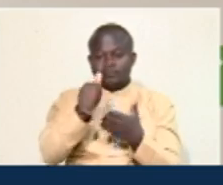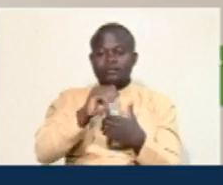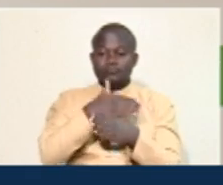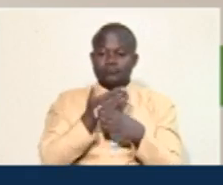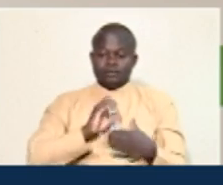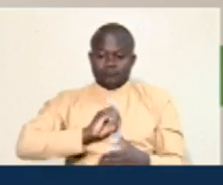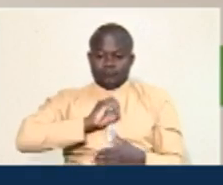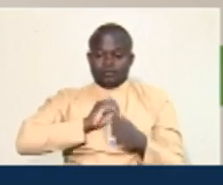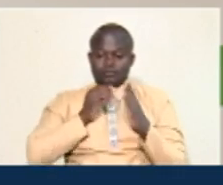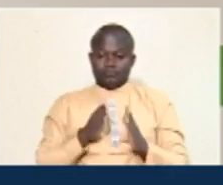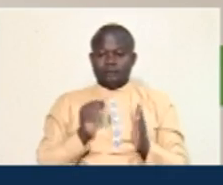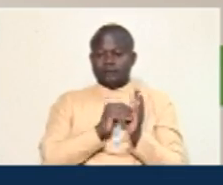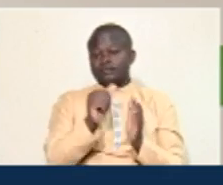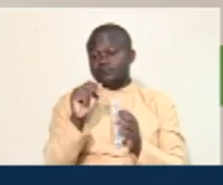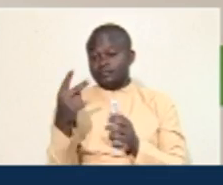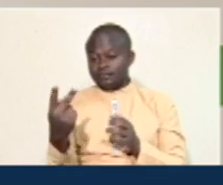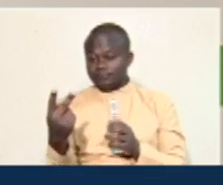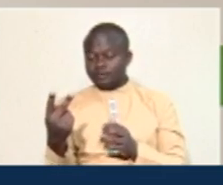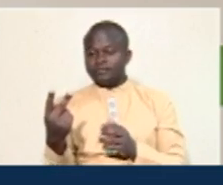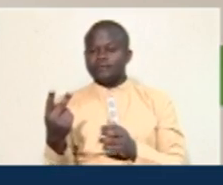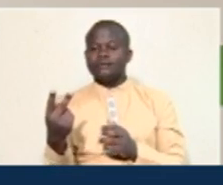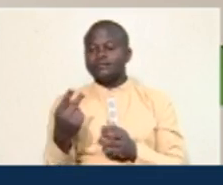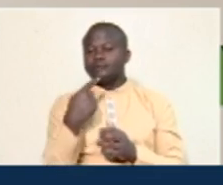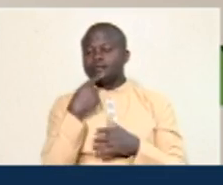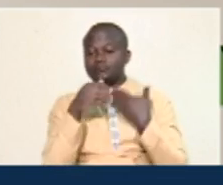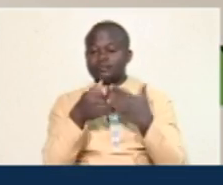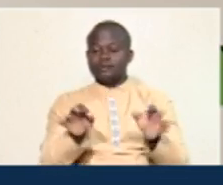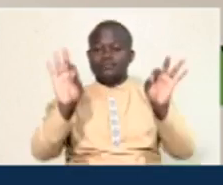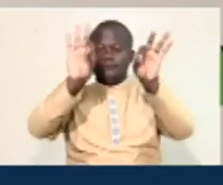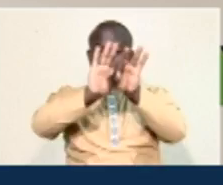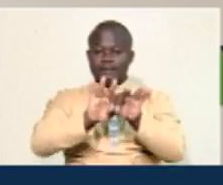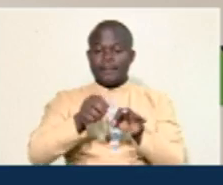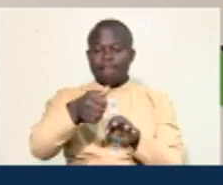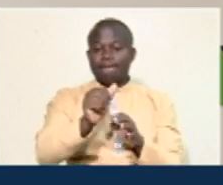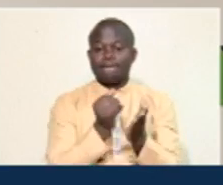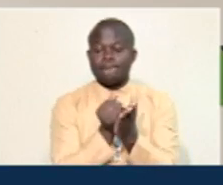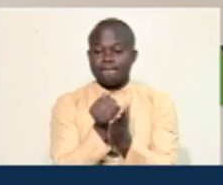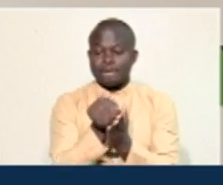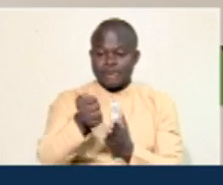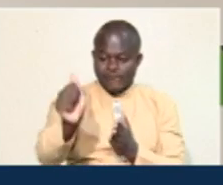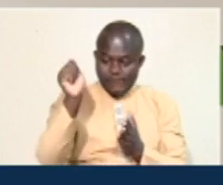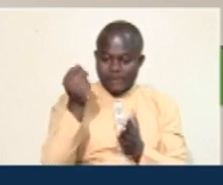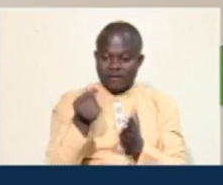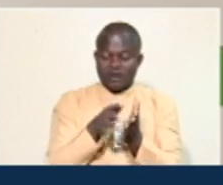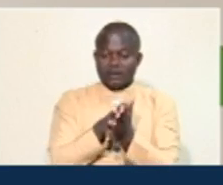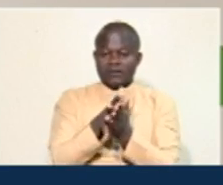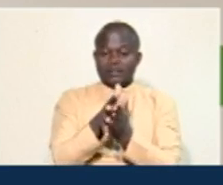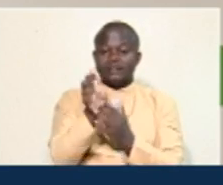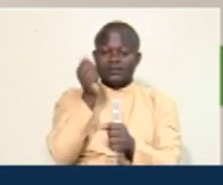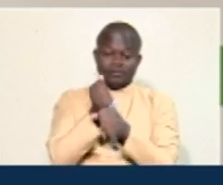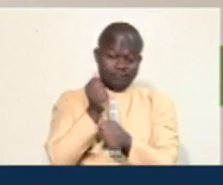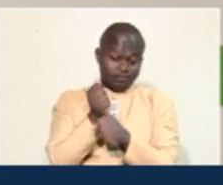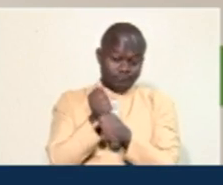shareholder. Icya kabiri navuga ni uko agaciro k'izo investissement zabo